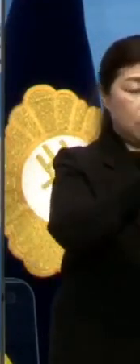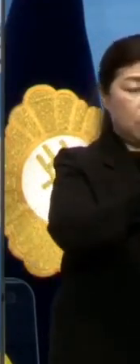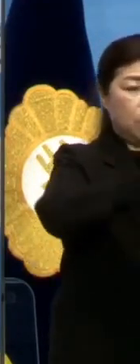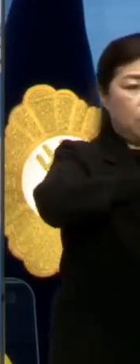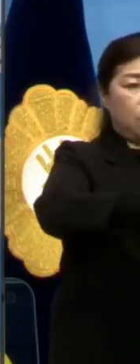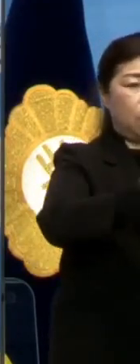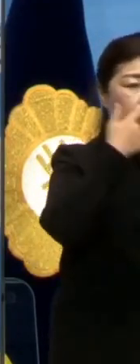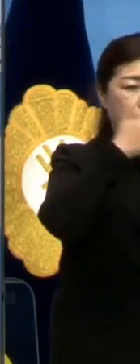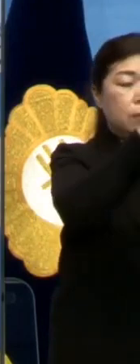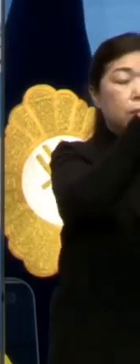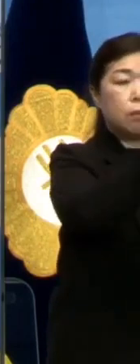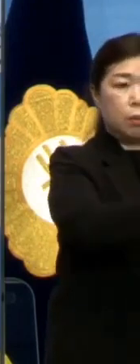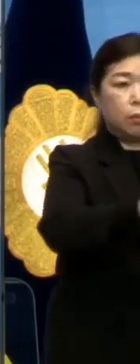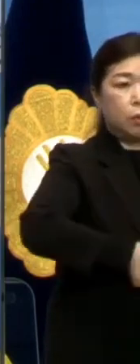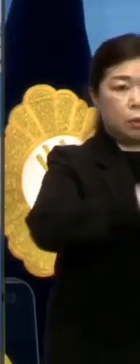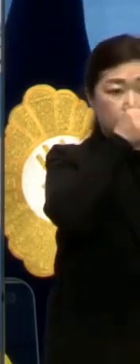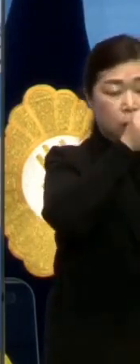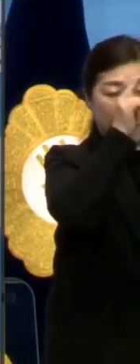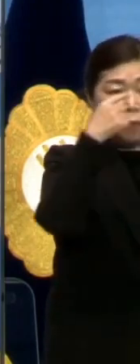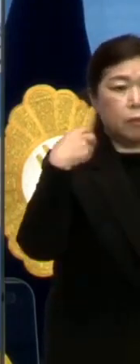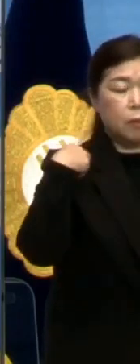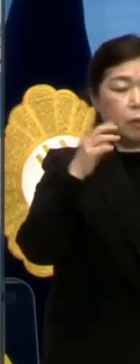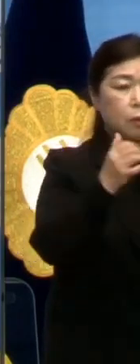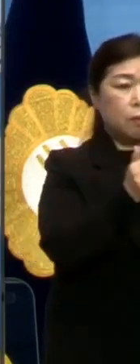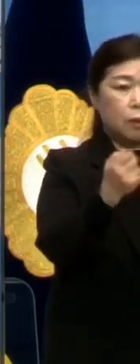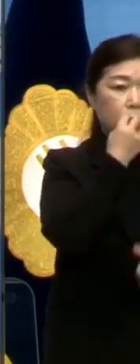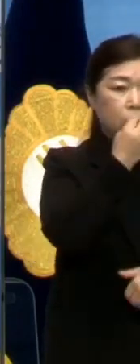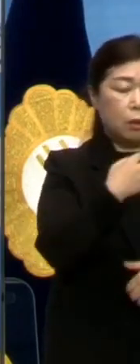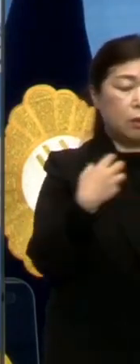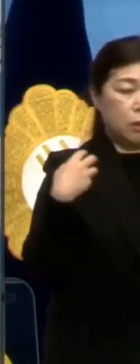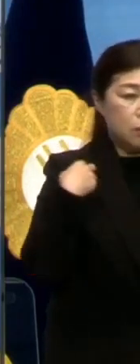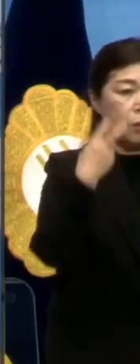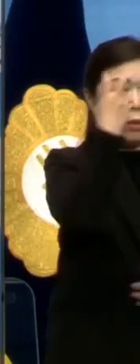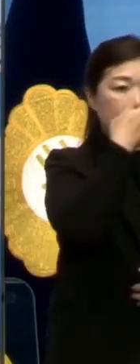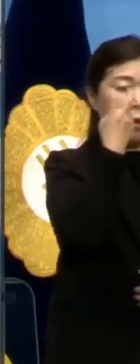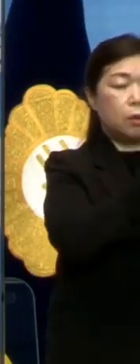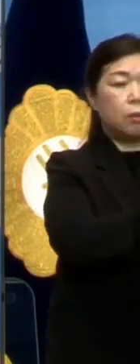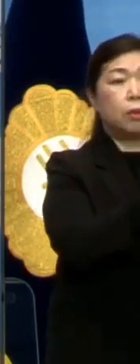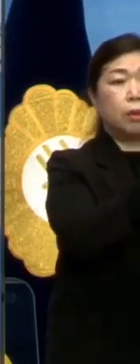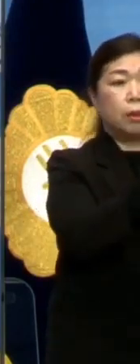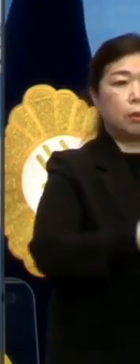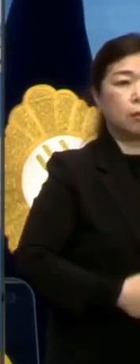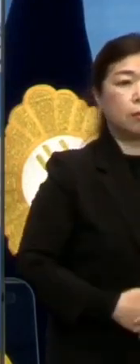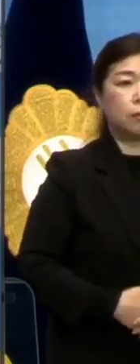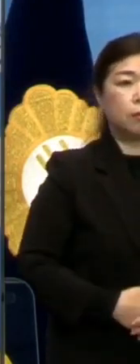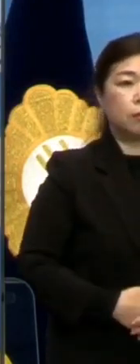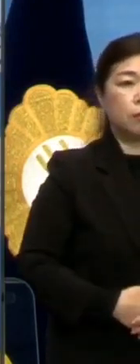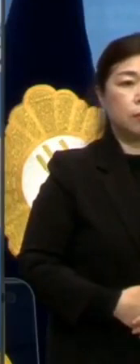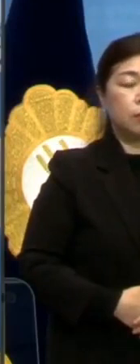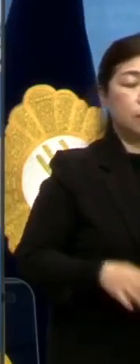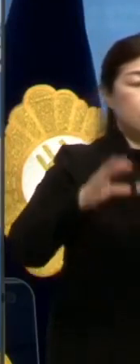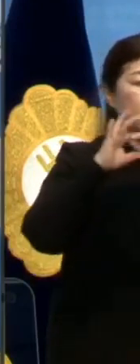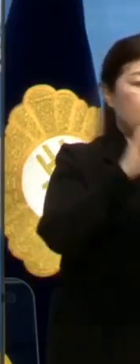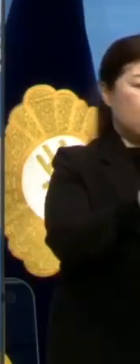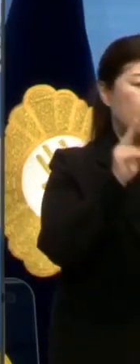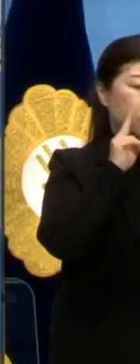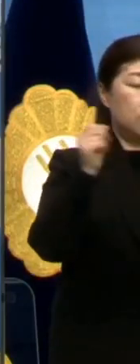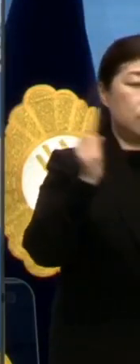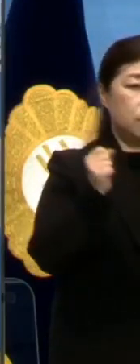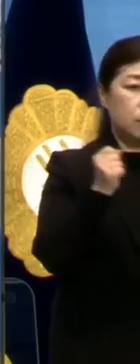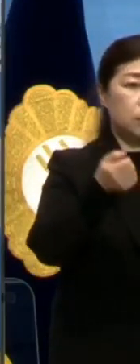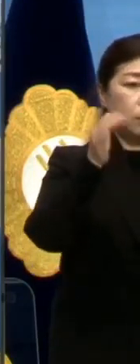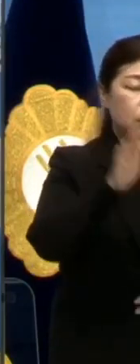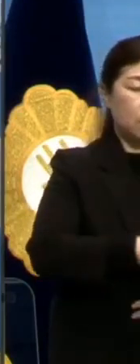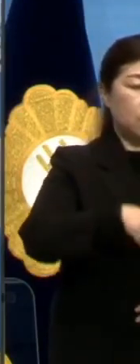규정도 명확히 해 정부가 국민의 생명을 책임지고 지켜야 합니다. 연일 매서운